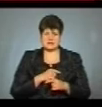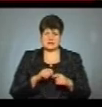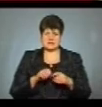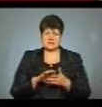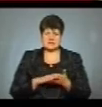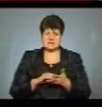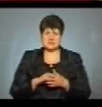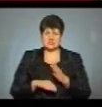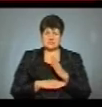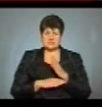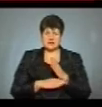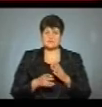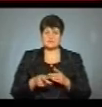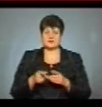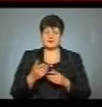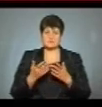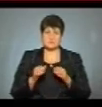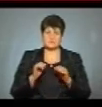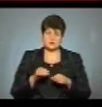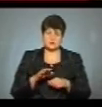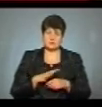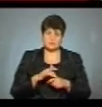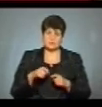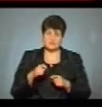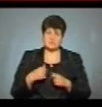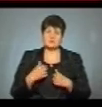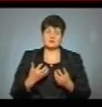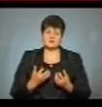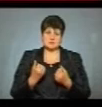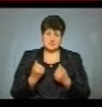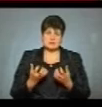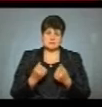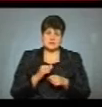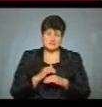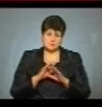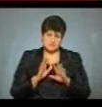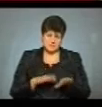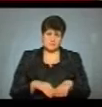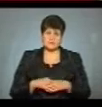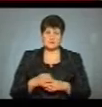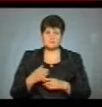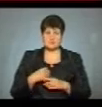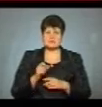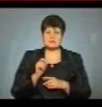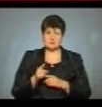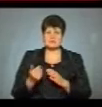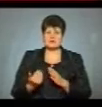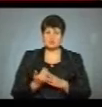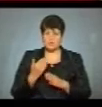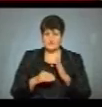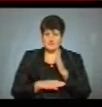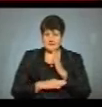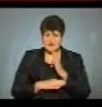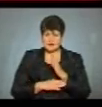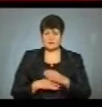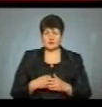назад прив'язати, в нас є ландшафтні архітектори, ми в цьому розуміємося, ми б його би спасли. Спасти вже неможливо. Тому ми вже замовили нове дерево, і